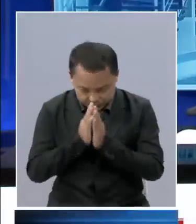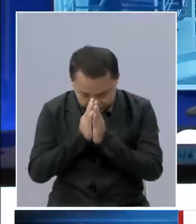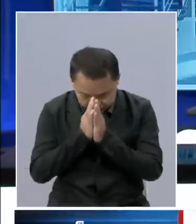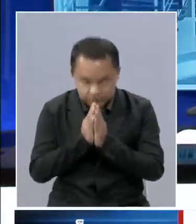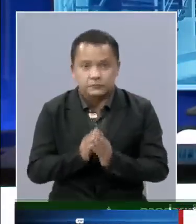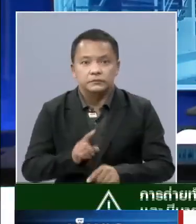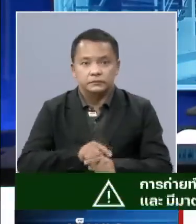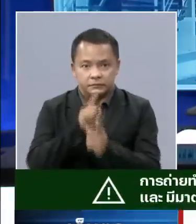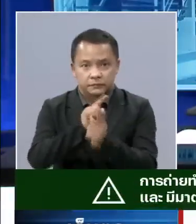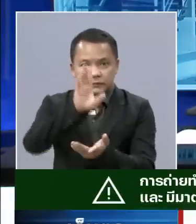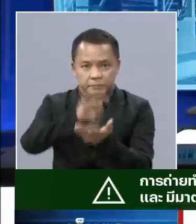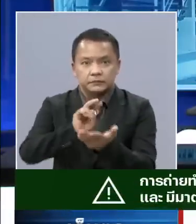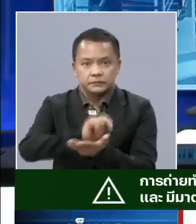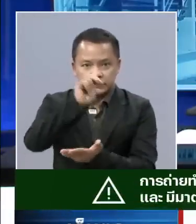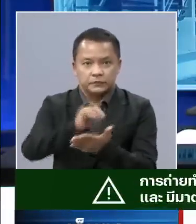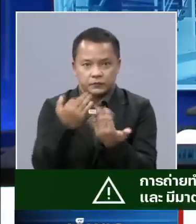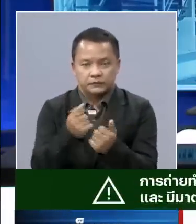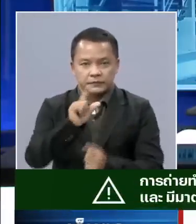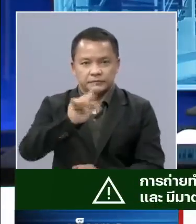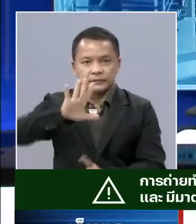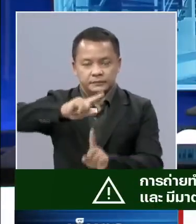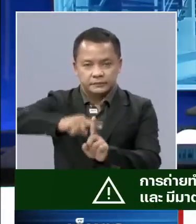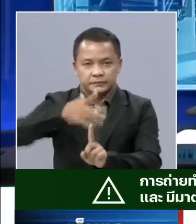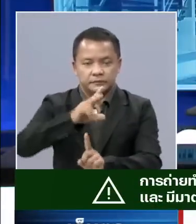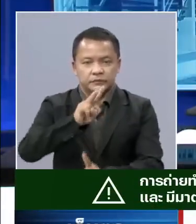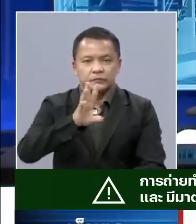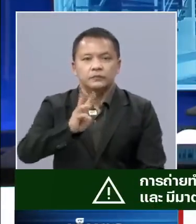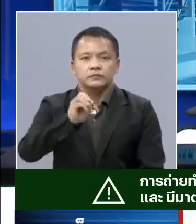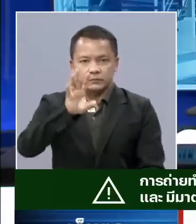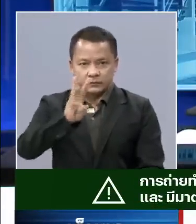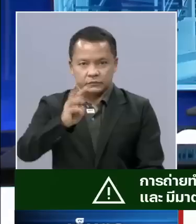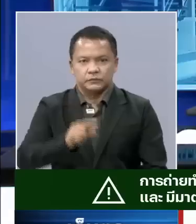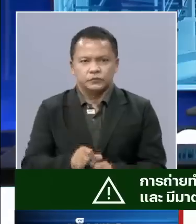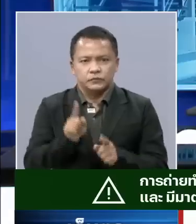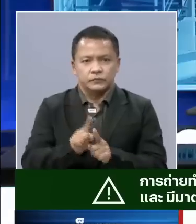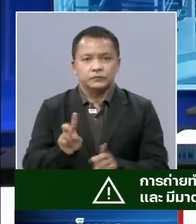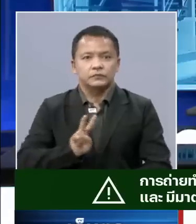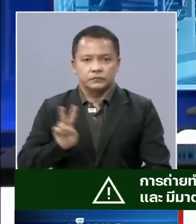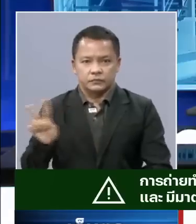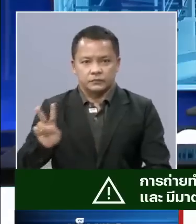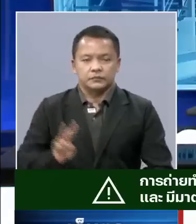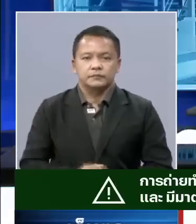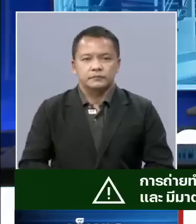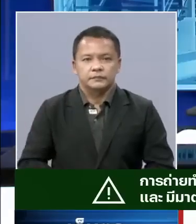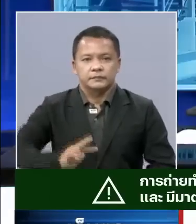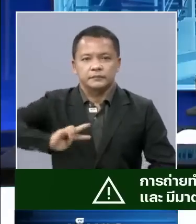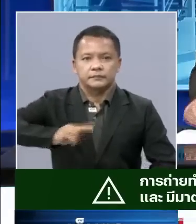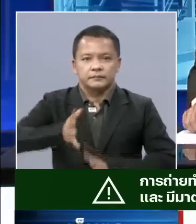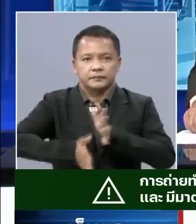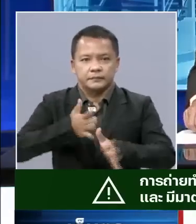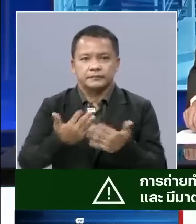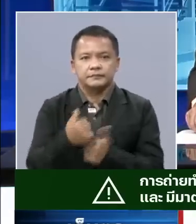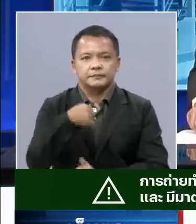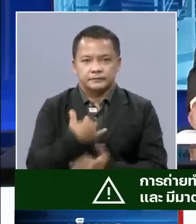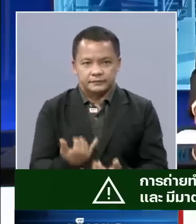วัสดีครับ สวัสดีครับติดตามเก็บตกจากเนชั่นนะครับวันนี้25พฤษภาคม2566นะครับเช่นเคยนะครับอยู่กับผมณัฐสรคุณคุณยศธีวัฒน์แล้วก็อาจารย์ล่ามภาษ